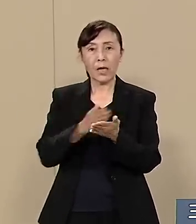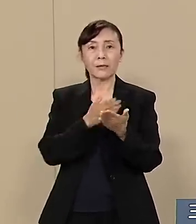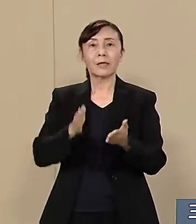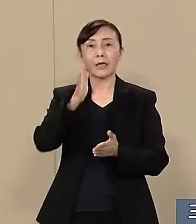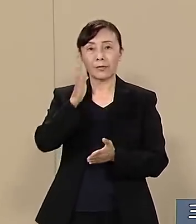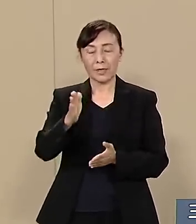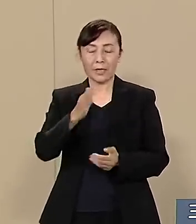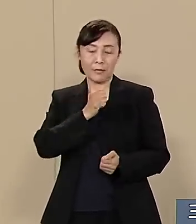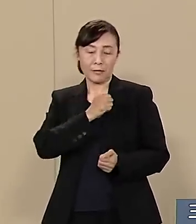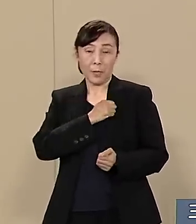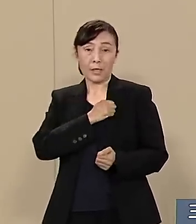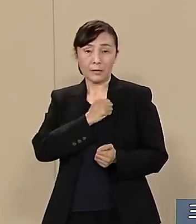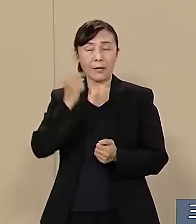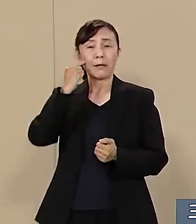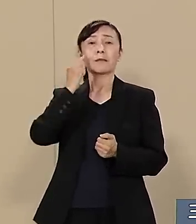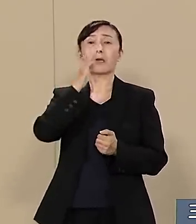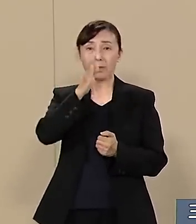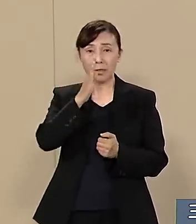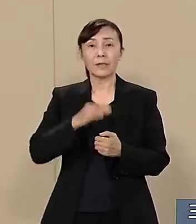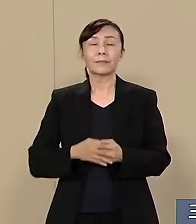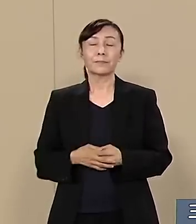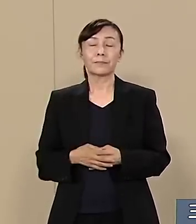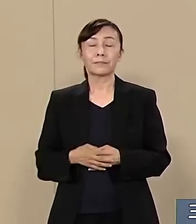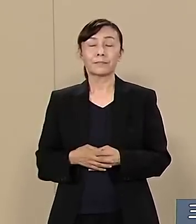魂で感じてください